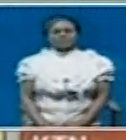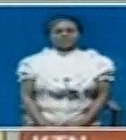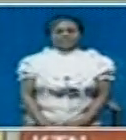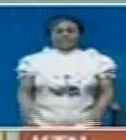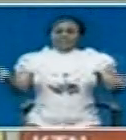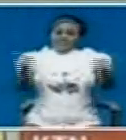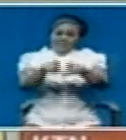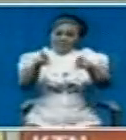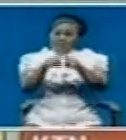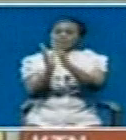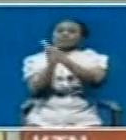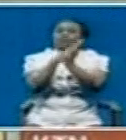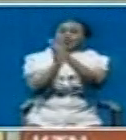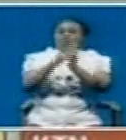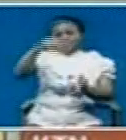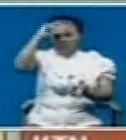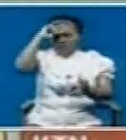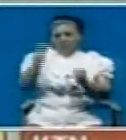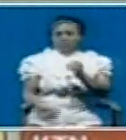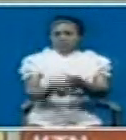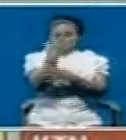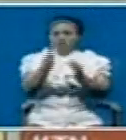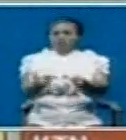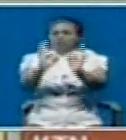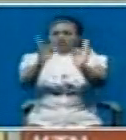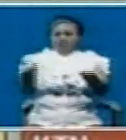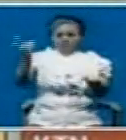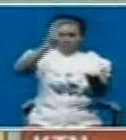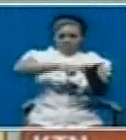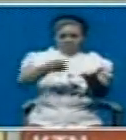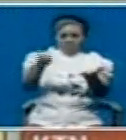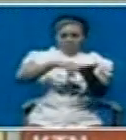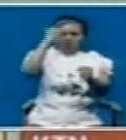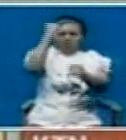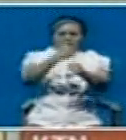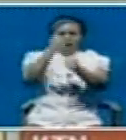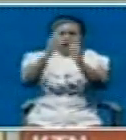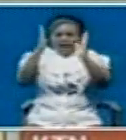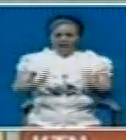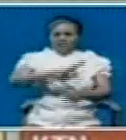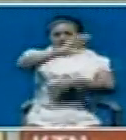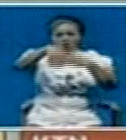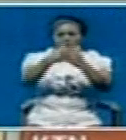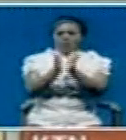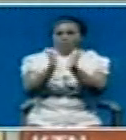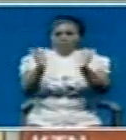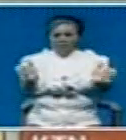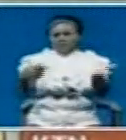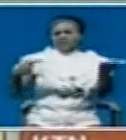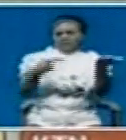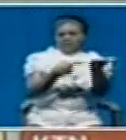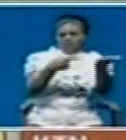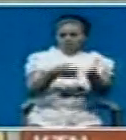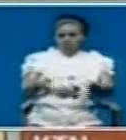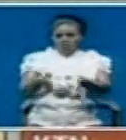Tukisalia na taarifa hiyo, huku serikali ikianzisha rasmi shughuli ya kuandikisha wafanyikazi wote wa umma kwa mfumo wa kielektroniki